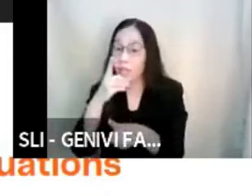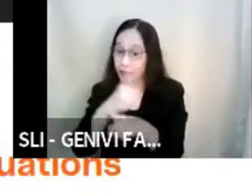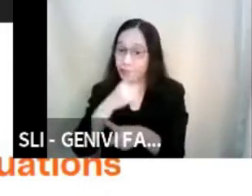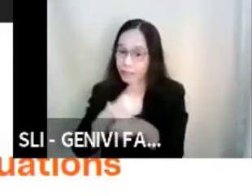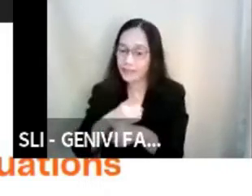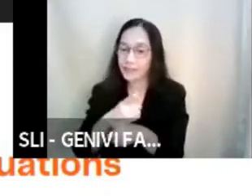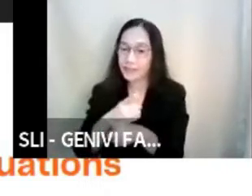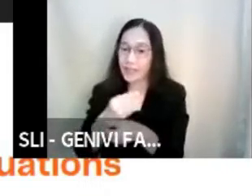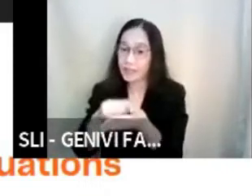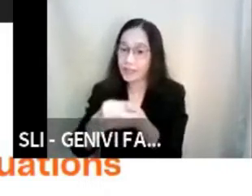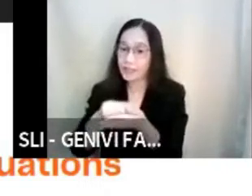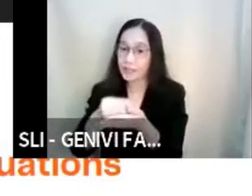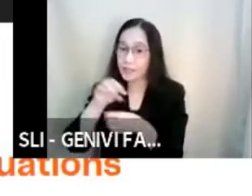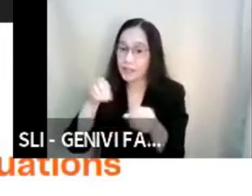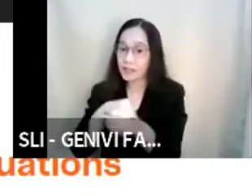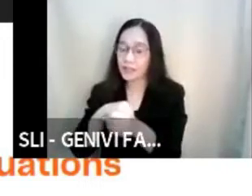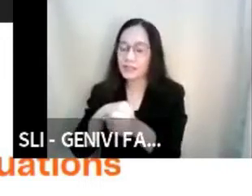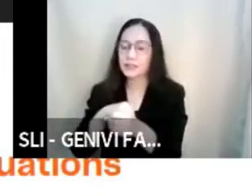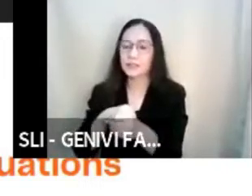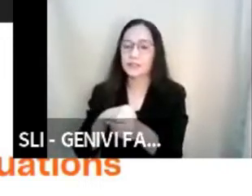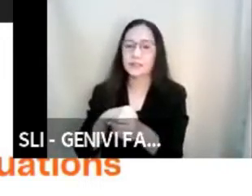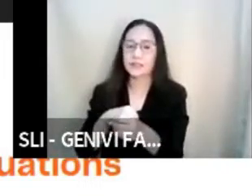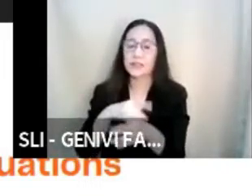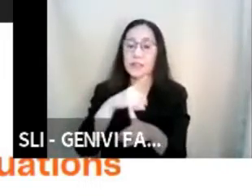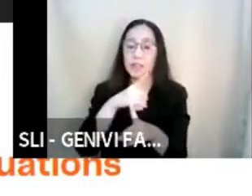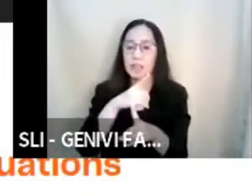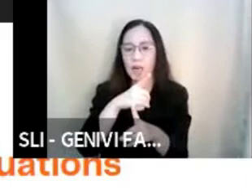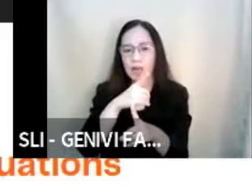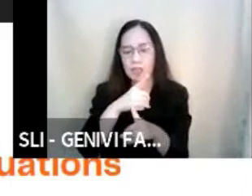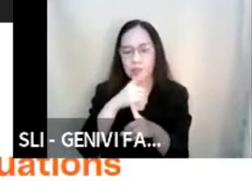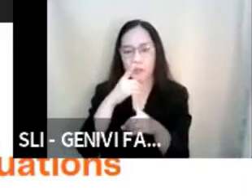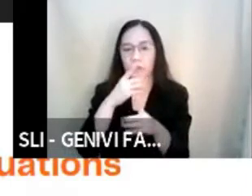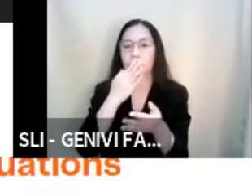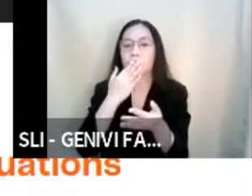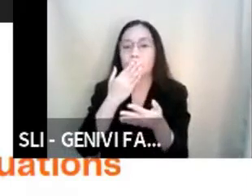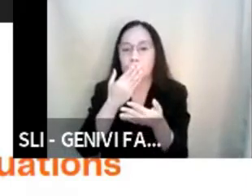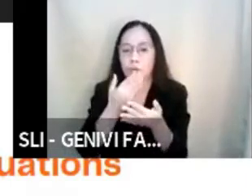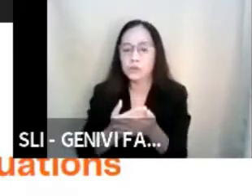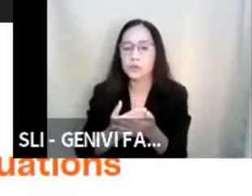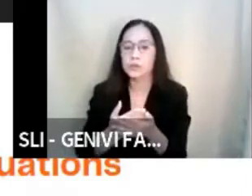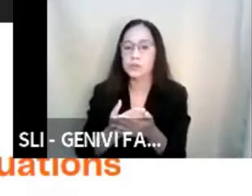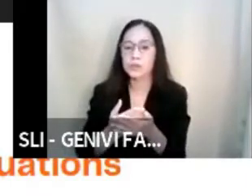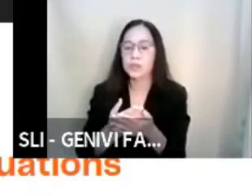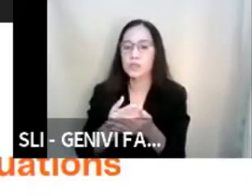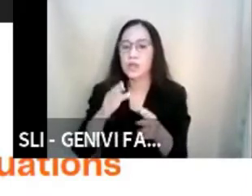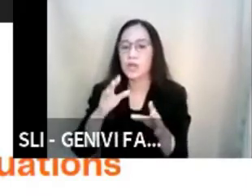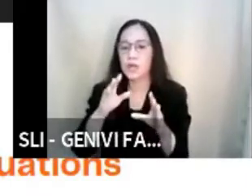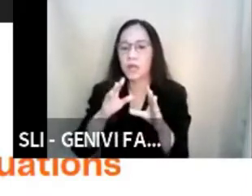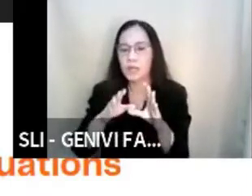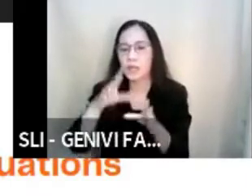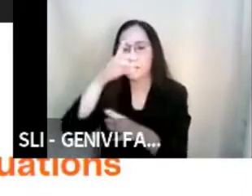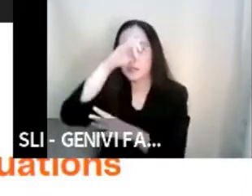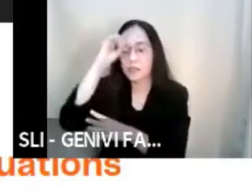So, it's appropriate for students with disabilities kasi mas nababawasan yung difficulty nila